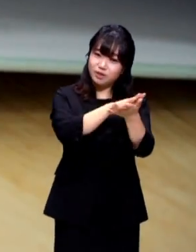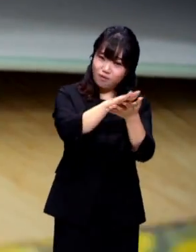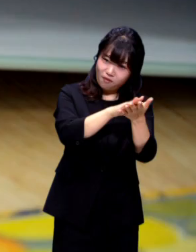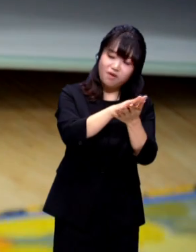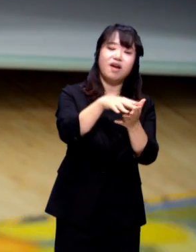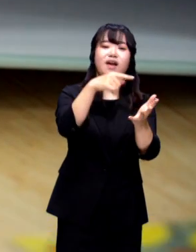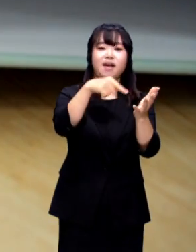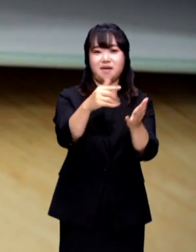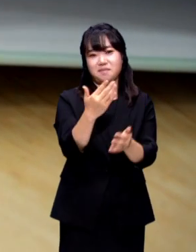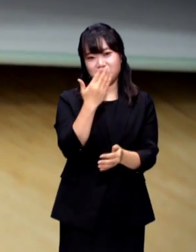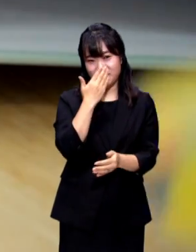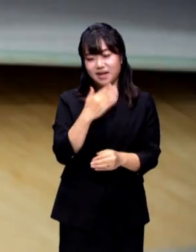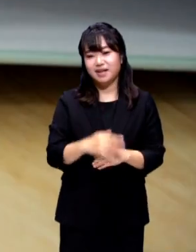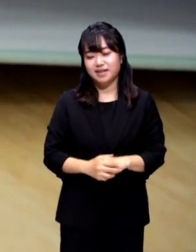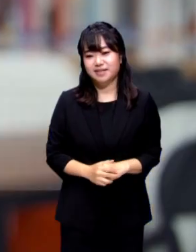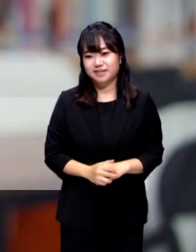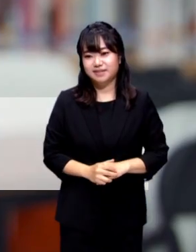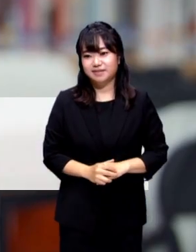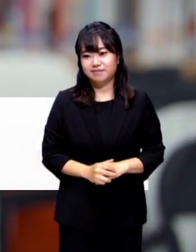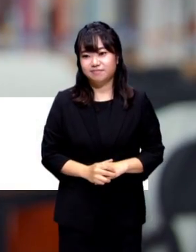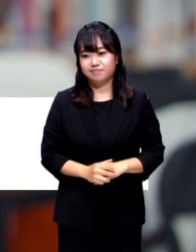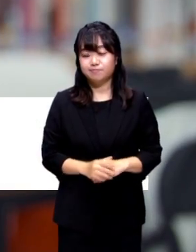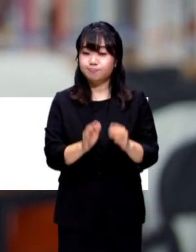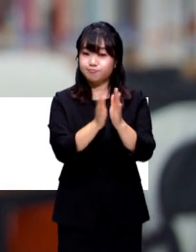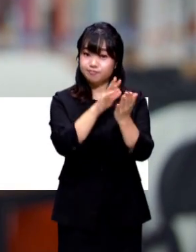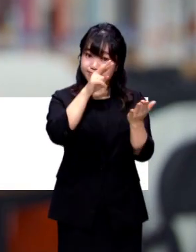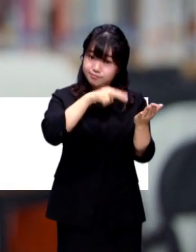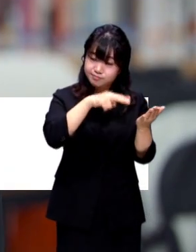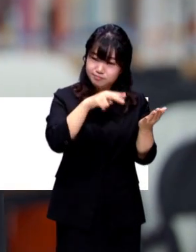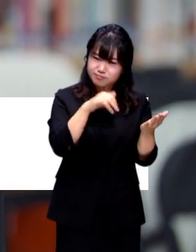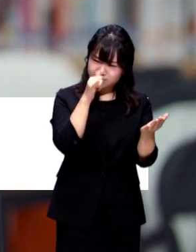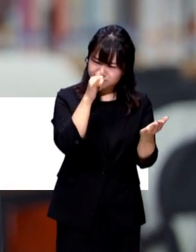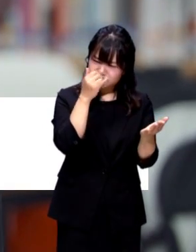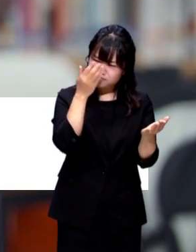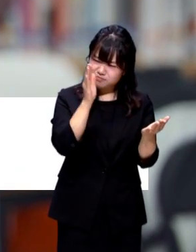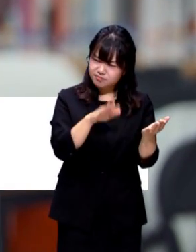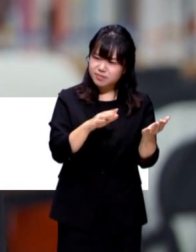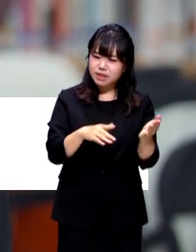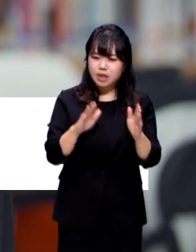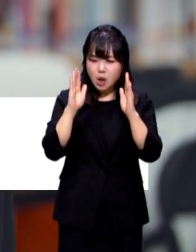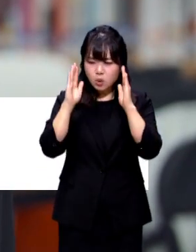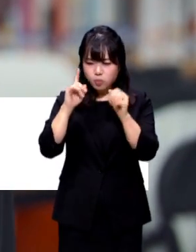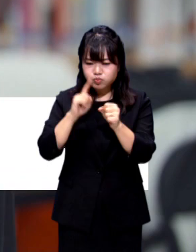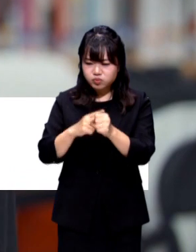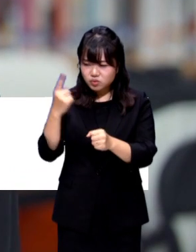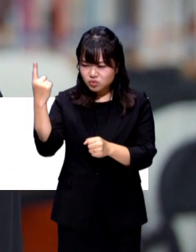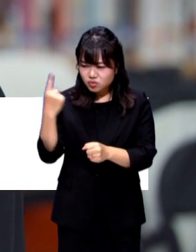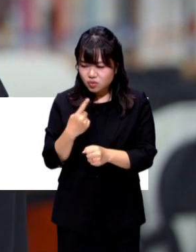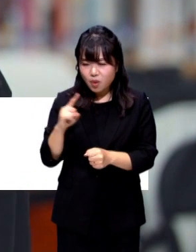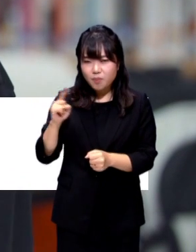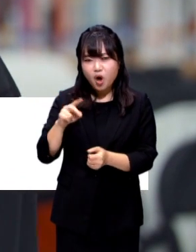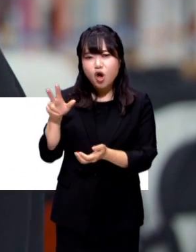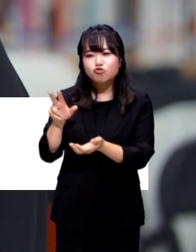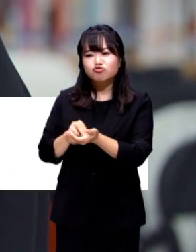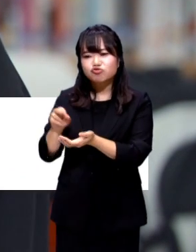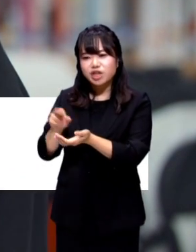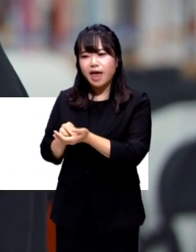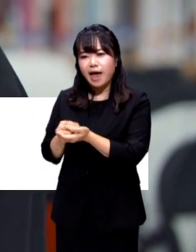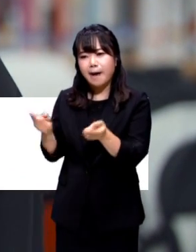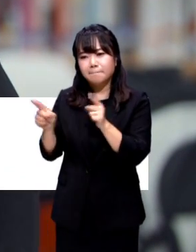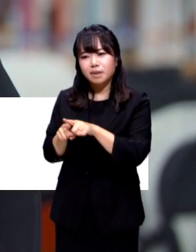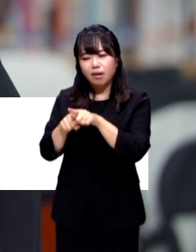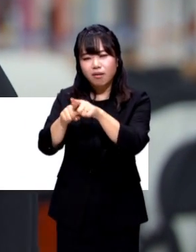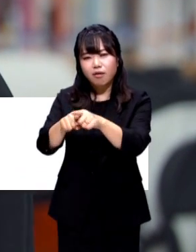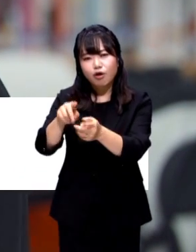교육도 가능합니다. 책을 읽는 아이들은 있긴 한데 공부하러 오는 애들 숙제 같은 거 자기 친구들끼리 와서